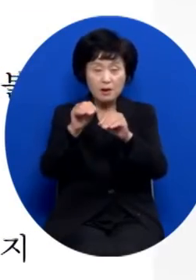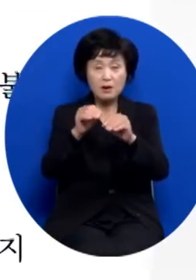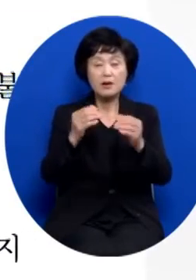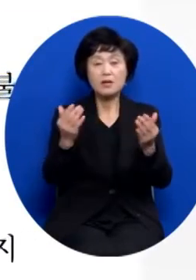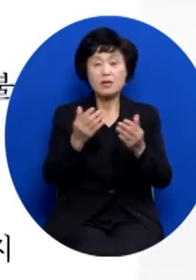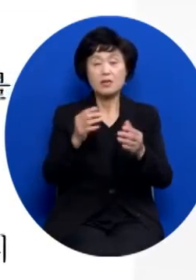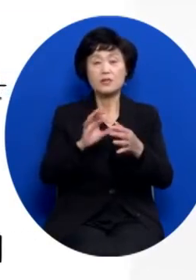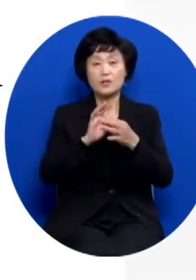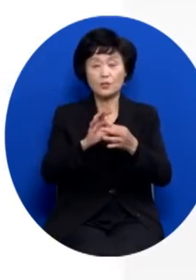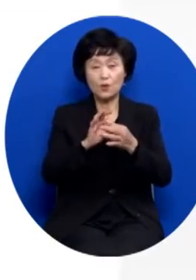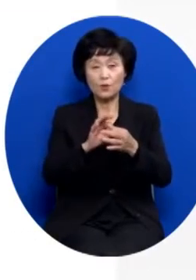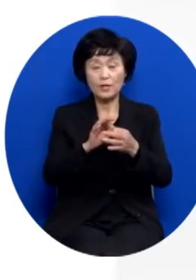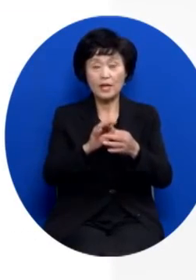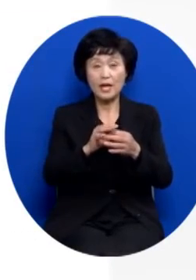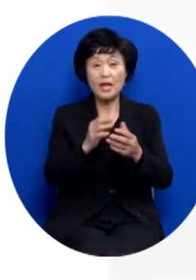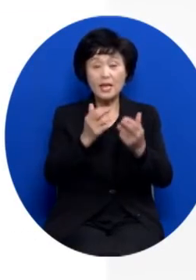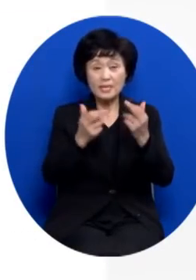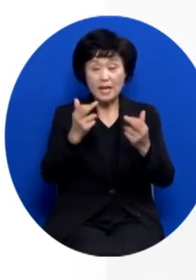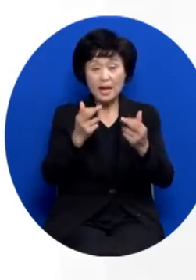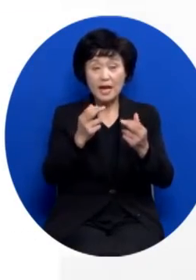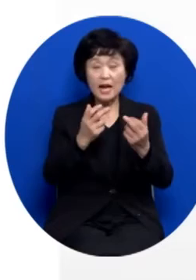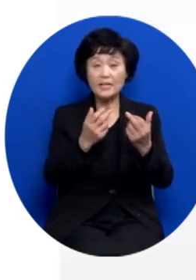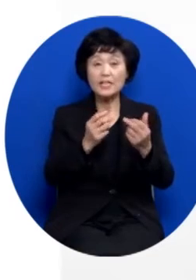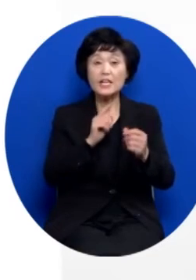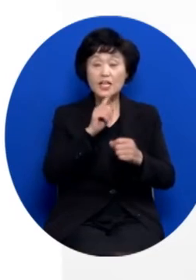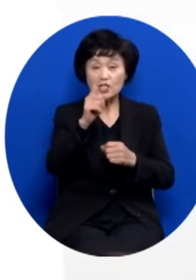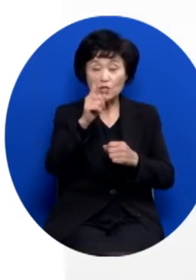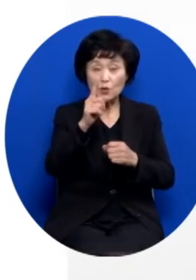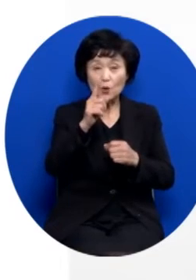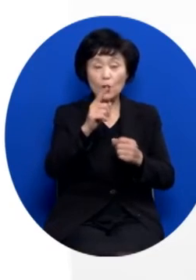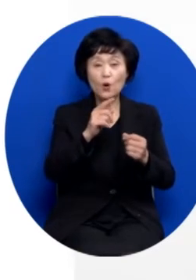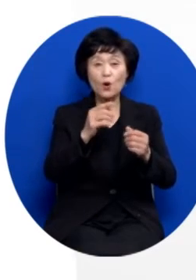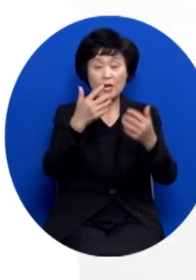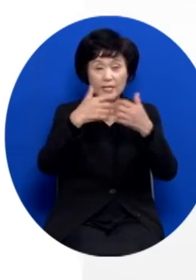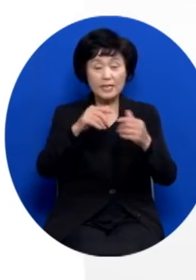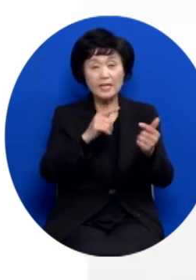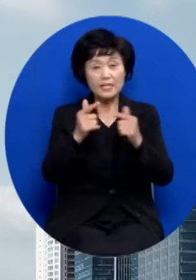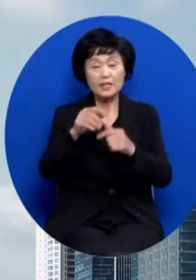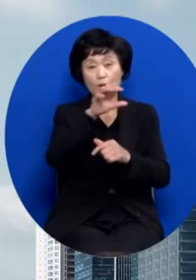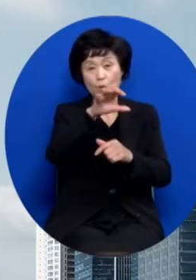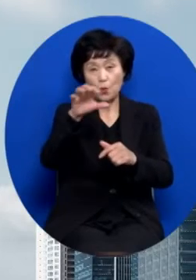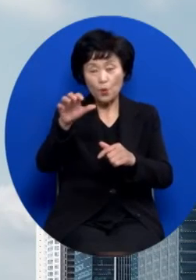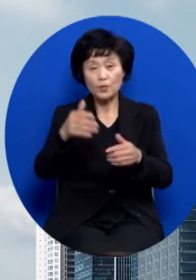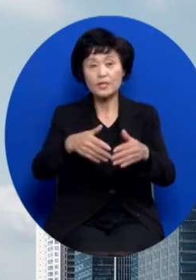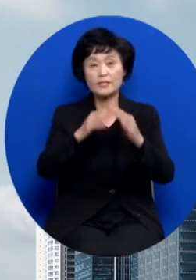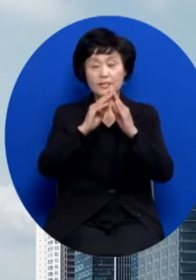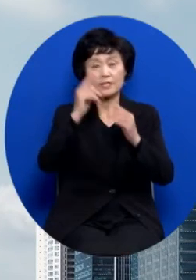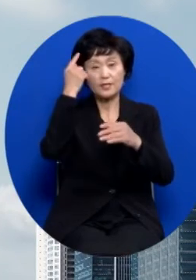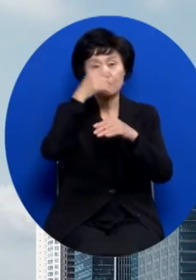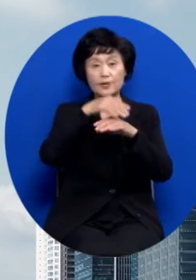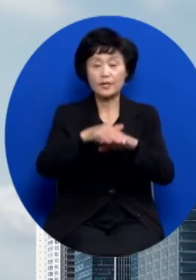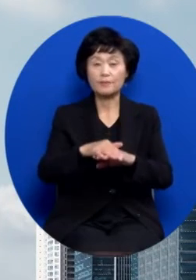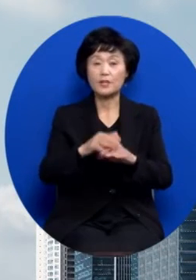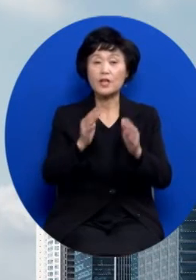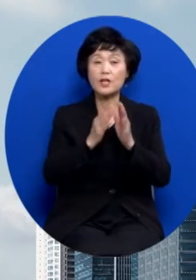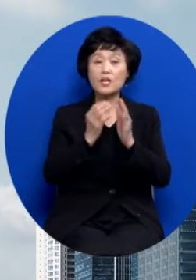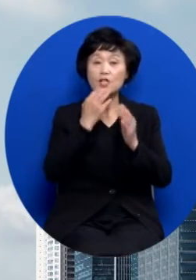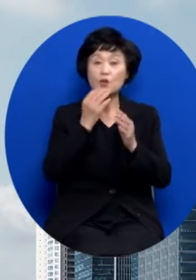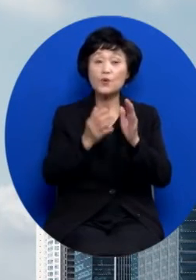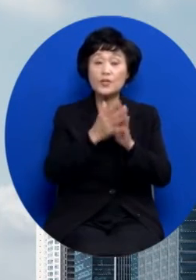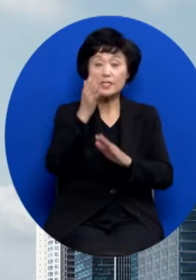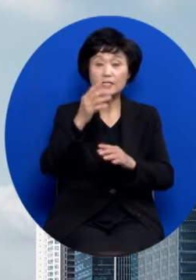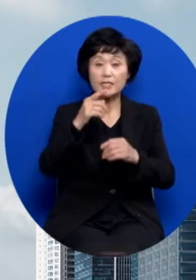진화 차량과 산불 신고 단만기를 전진 배치할 계획입니다. 서울시가 연말연시 심야